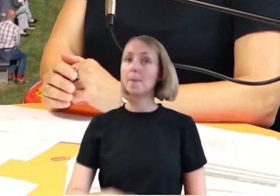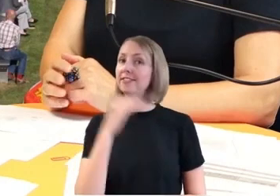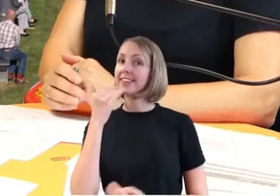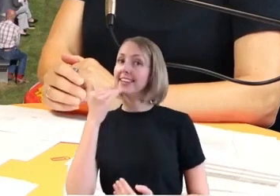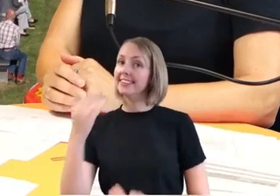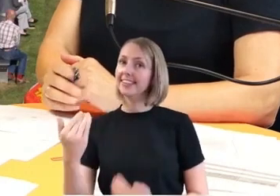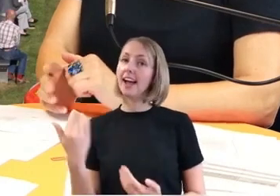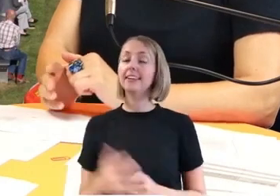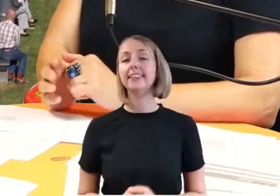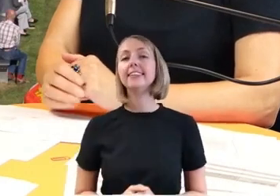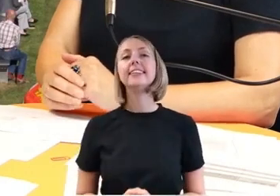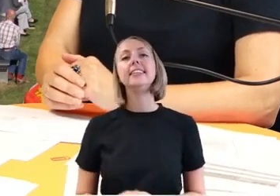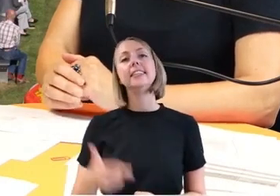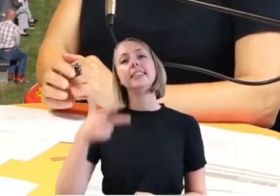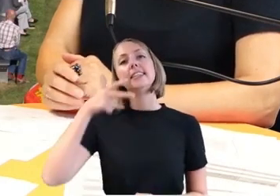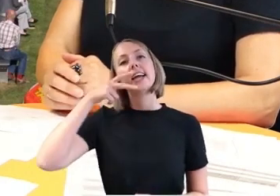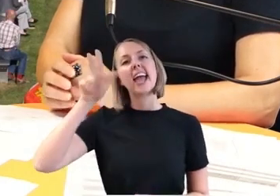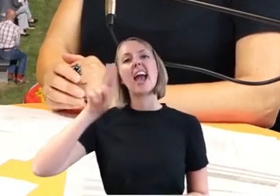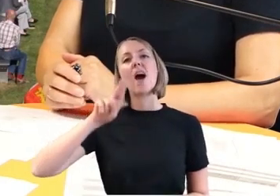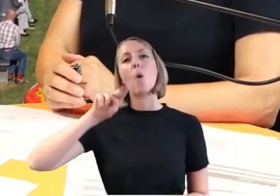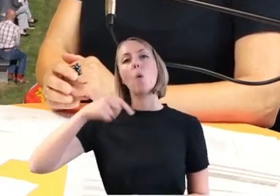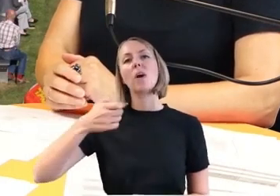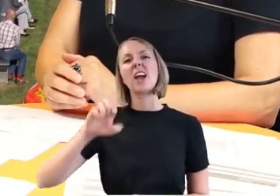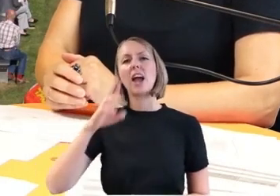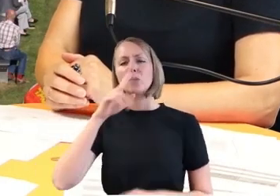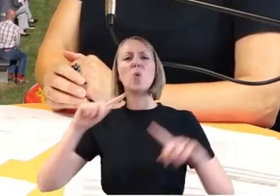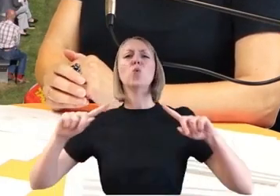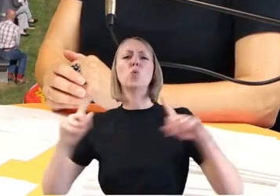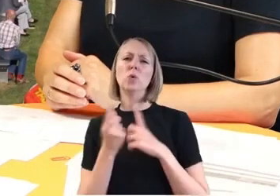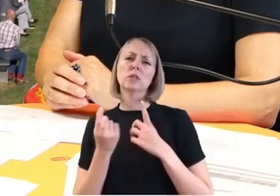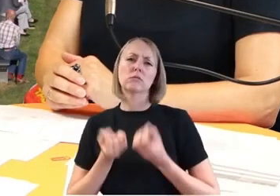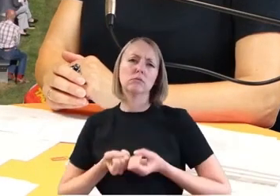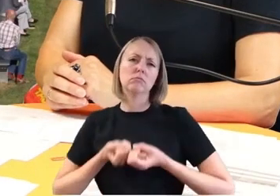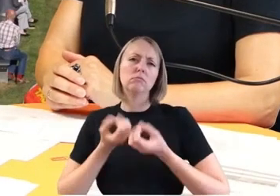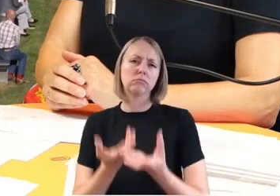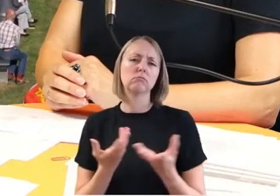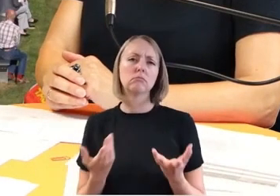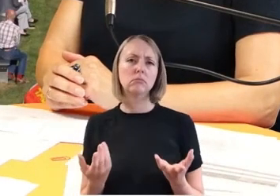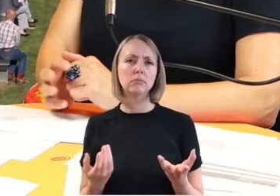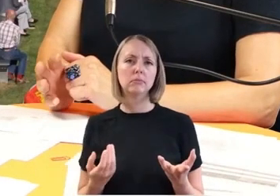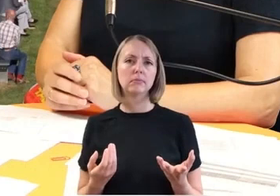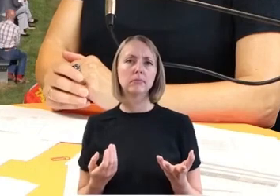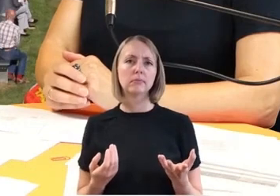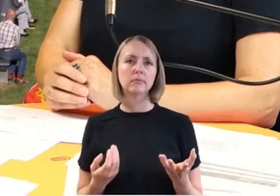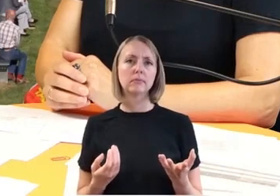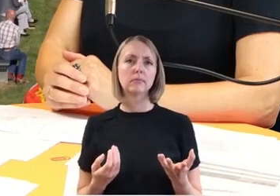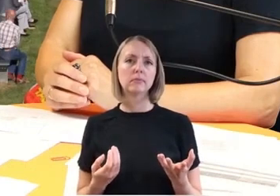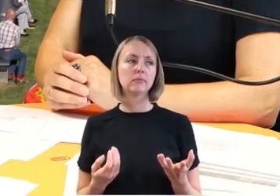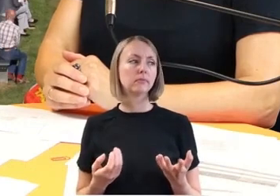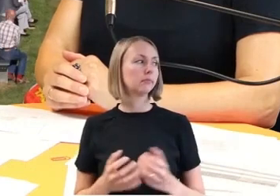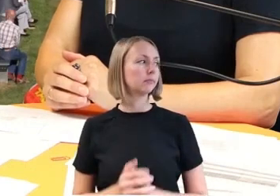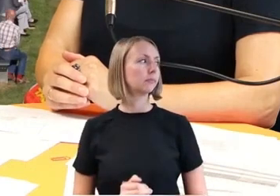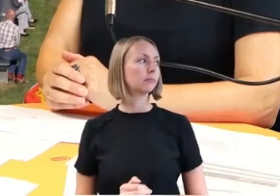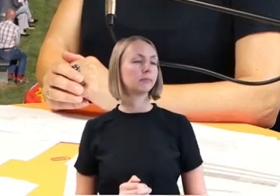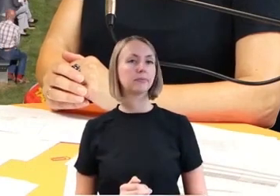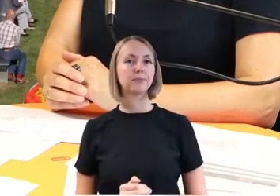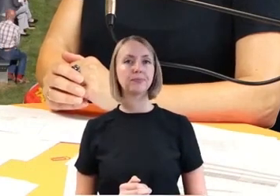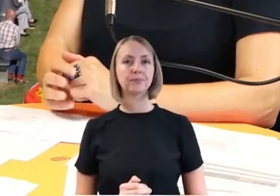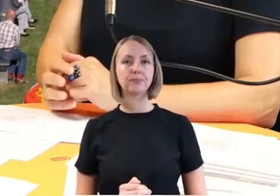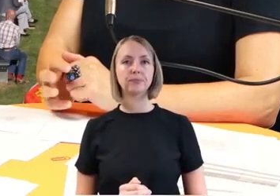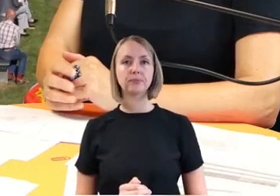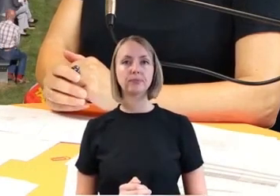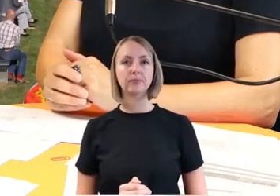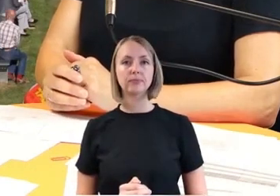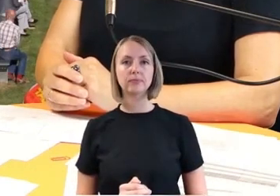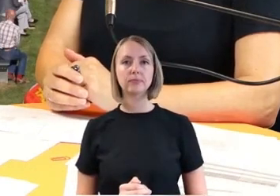haben herr unger hat ja nur kurz angerissen wie es eben auch bei der einrichtung oder